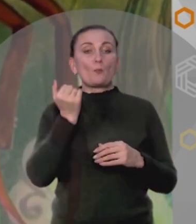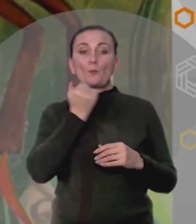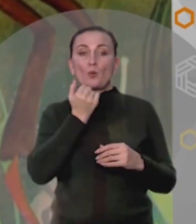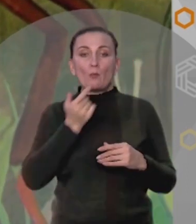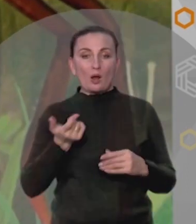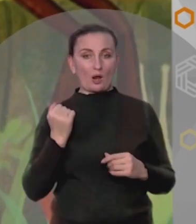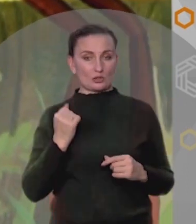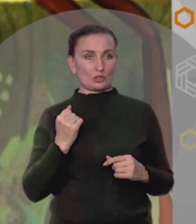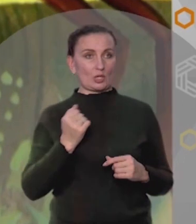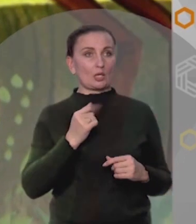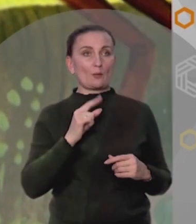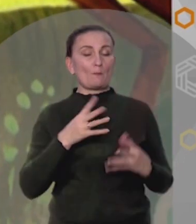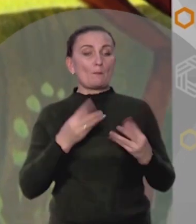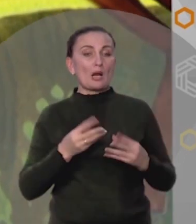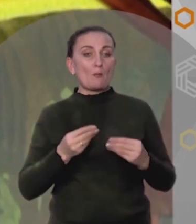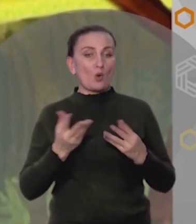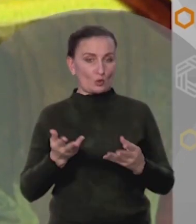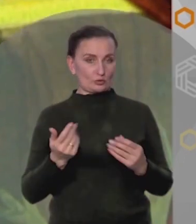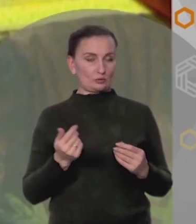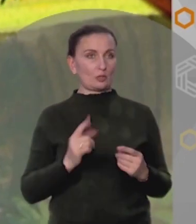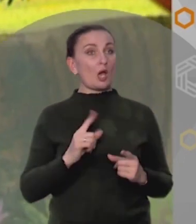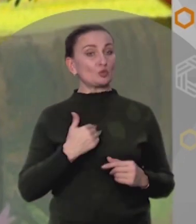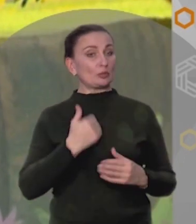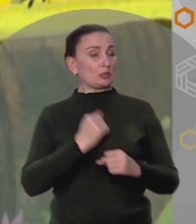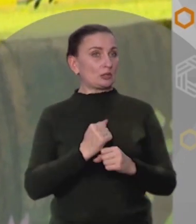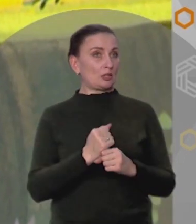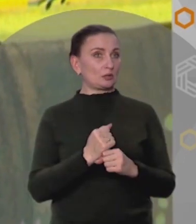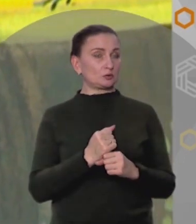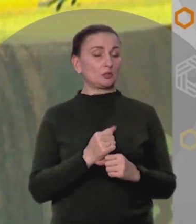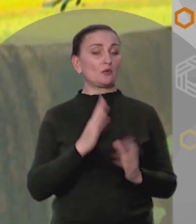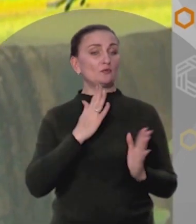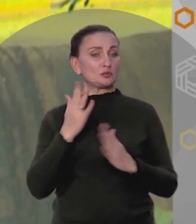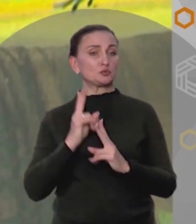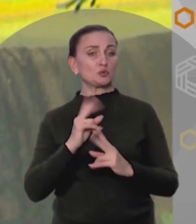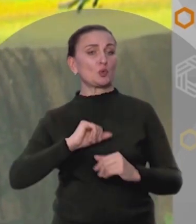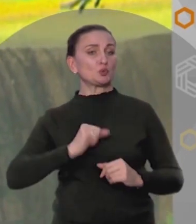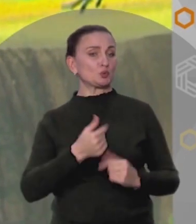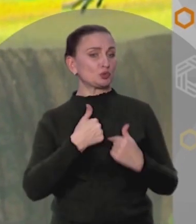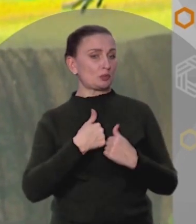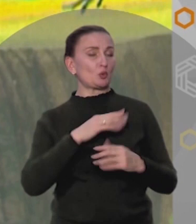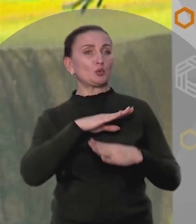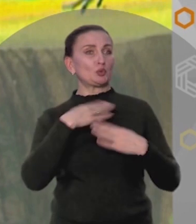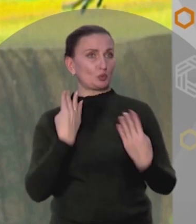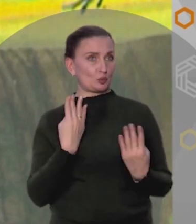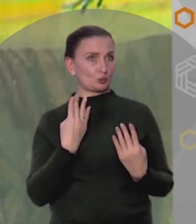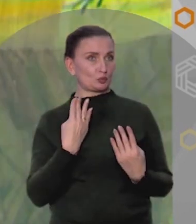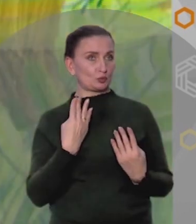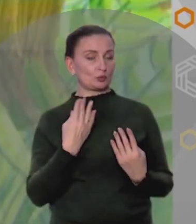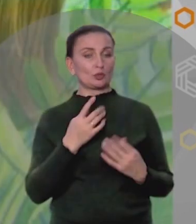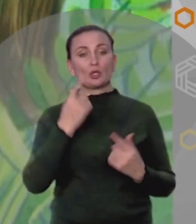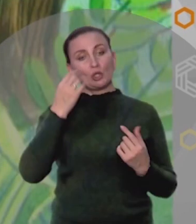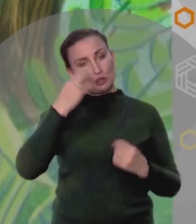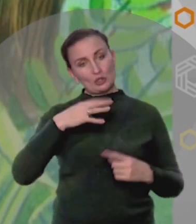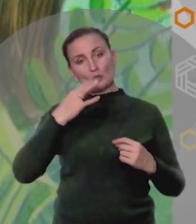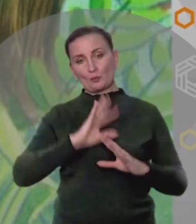бумажные. И промокнете. А что мне делать? Никто в лесу не хочет со мной